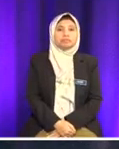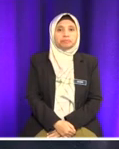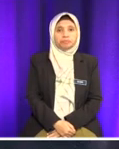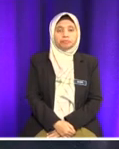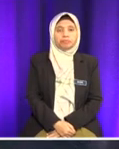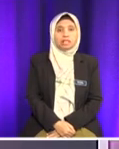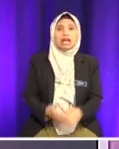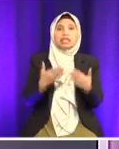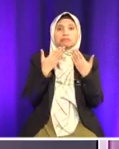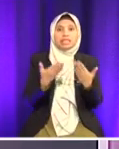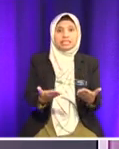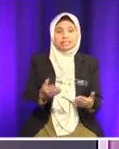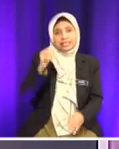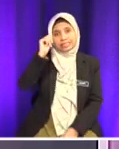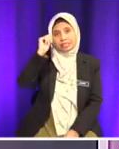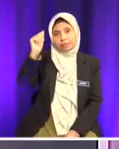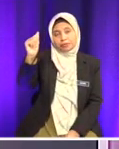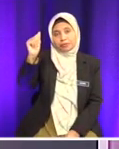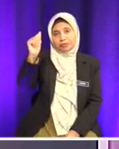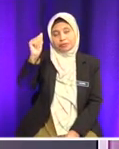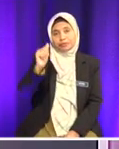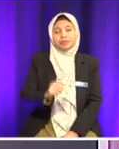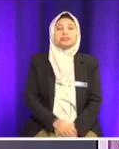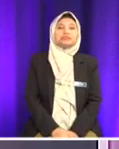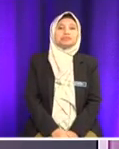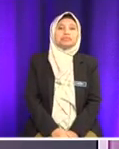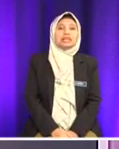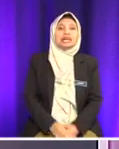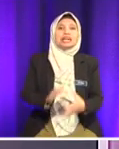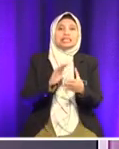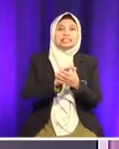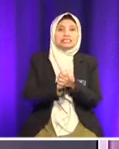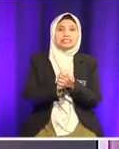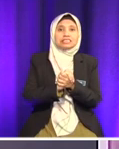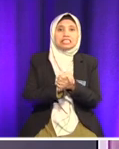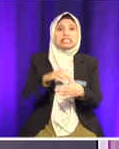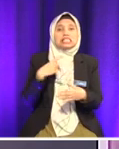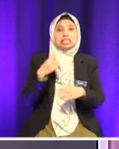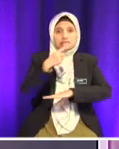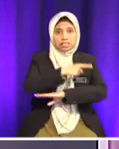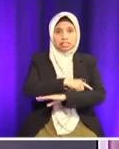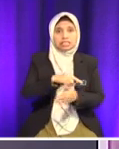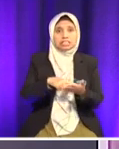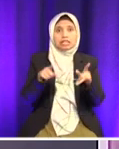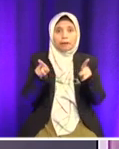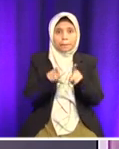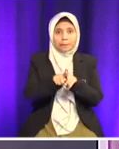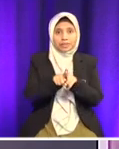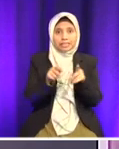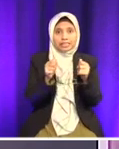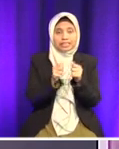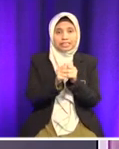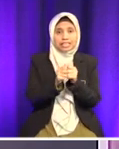terima kasih assalamualaikum warahmatullahi wabarakatuh salam lagi sekalian Insyaallah hari ini kita bersama-sama dengan